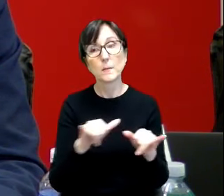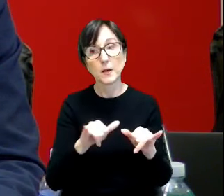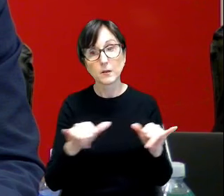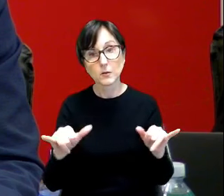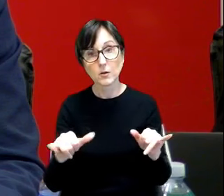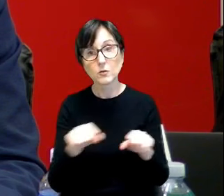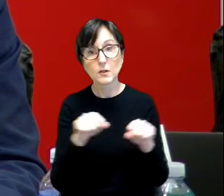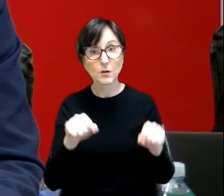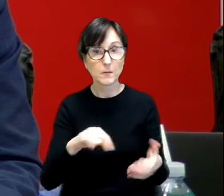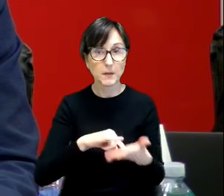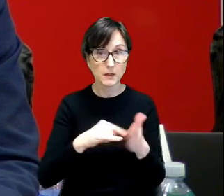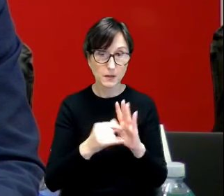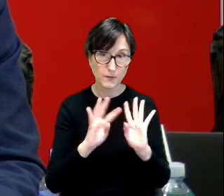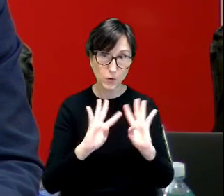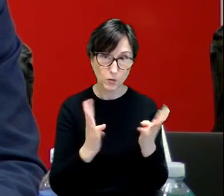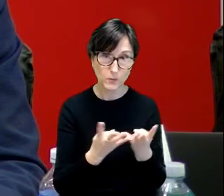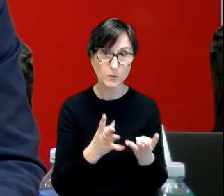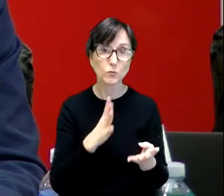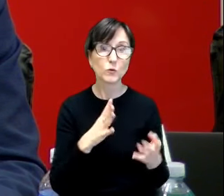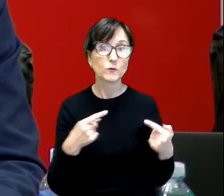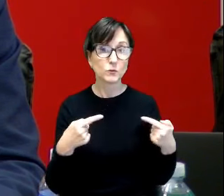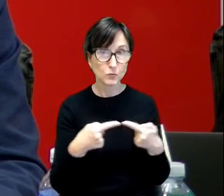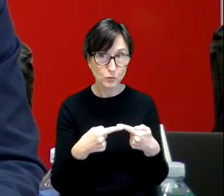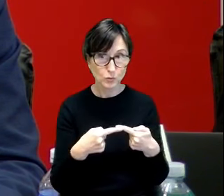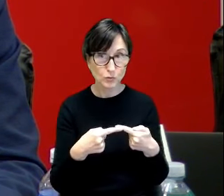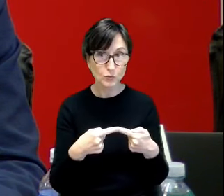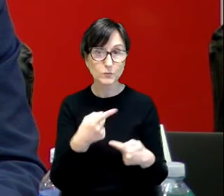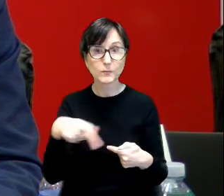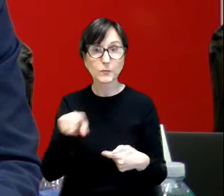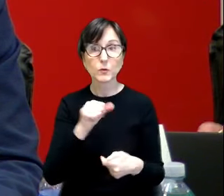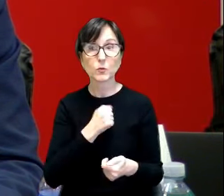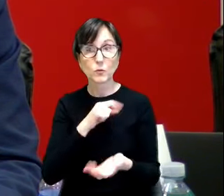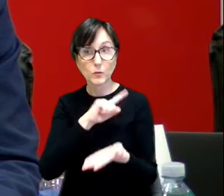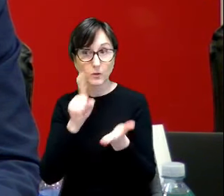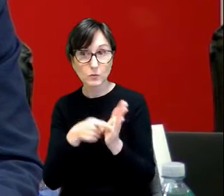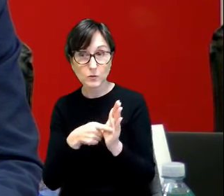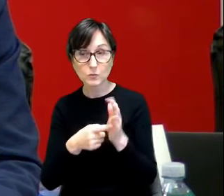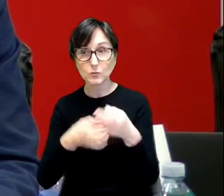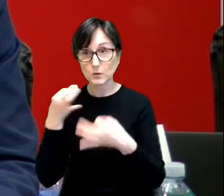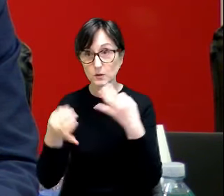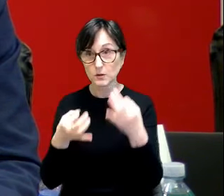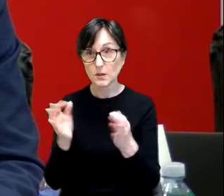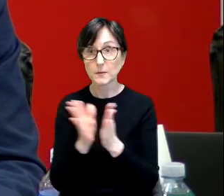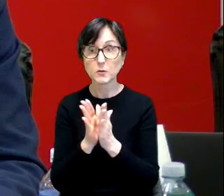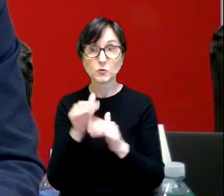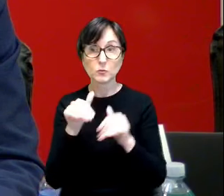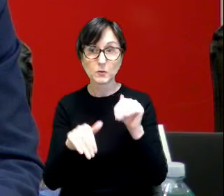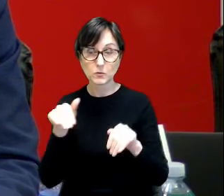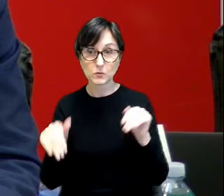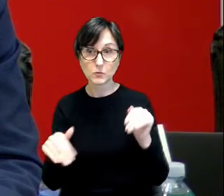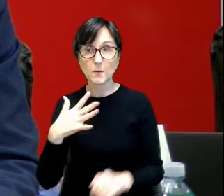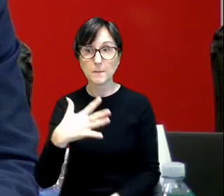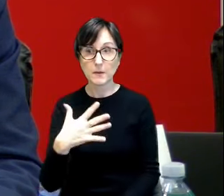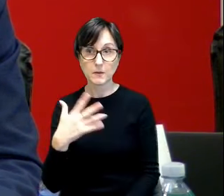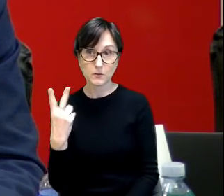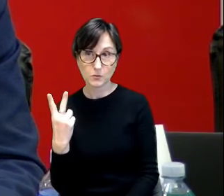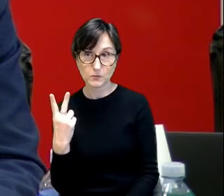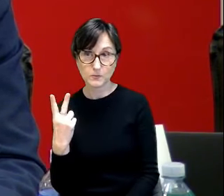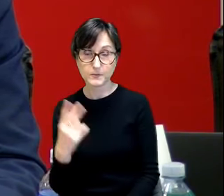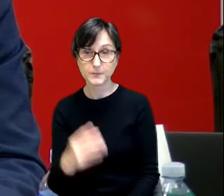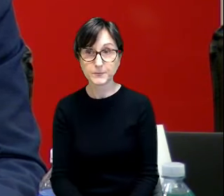jam pritarta ar turėtumėt klausimų pasisakymo kviečiu balsuoti 52j klausimų